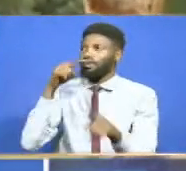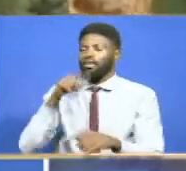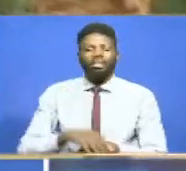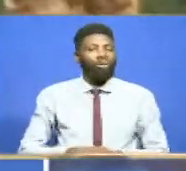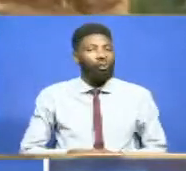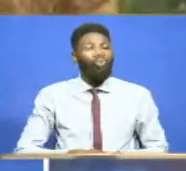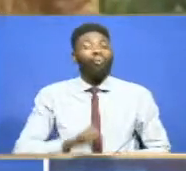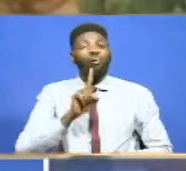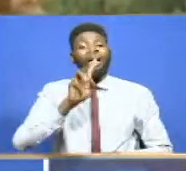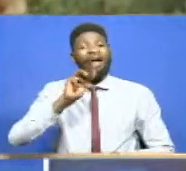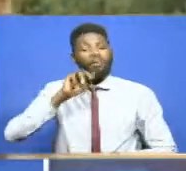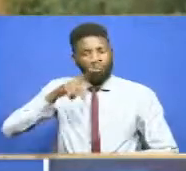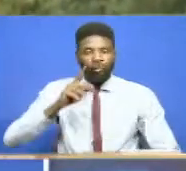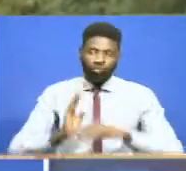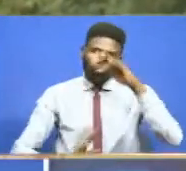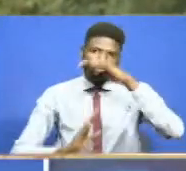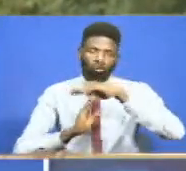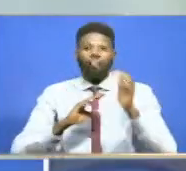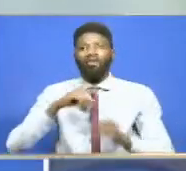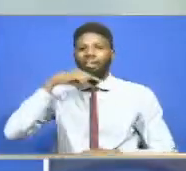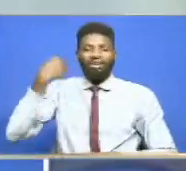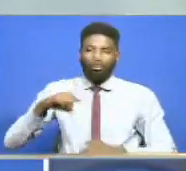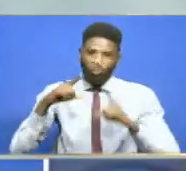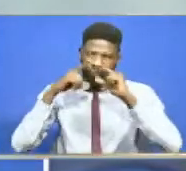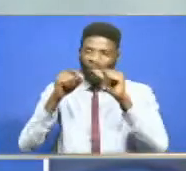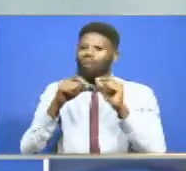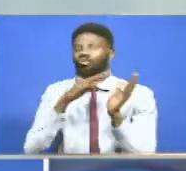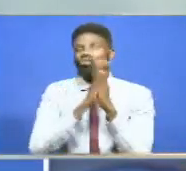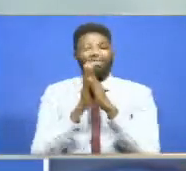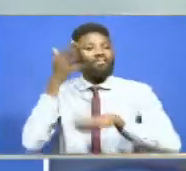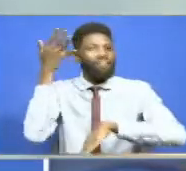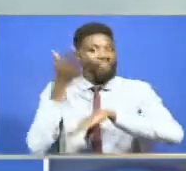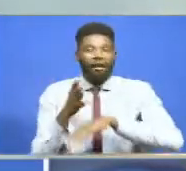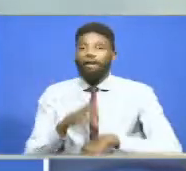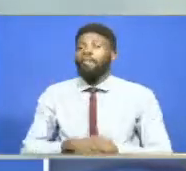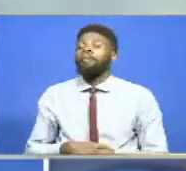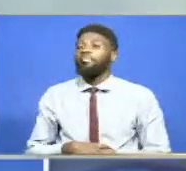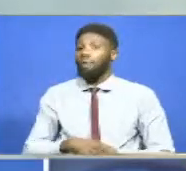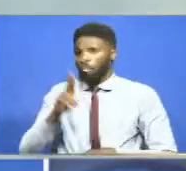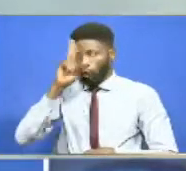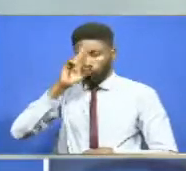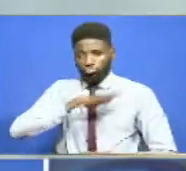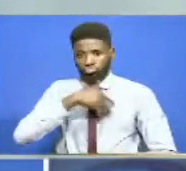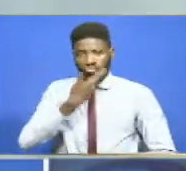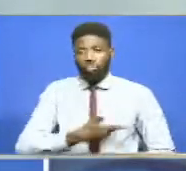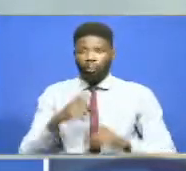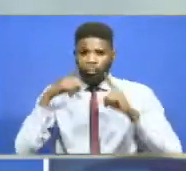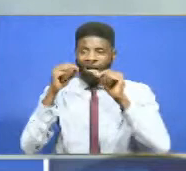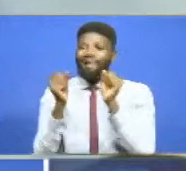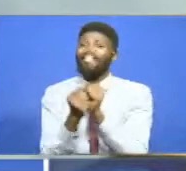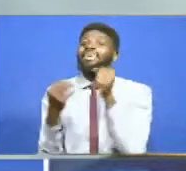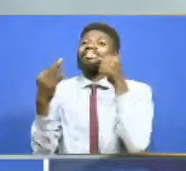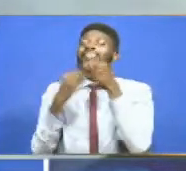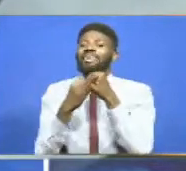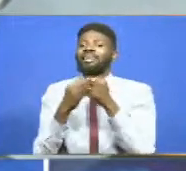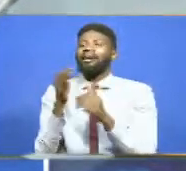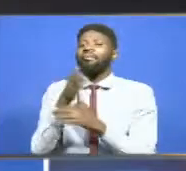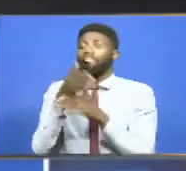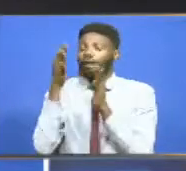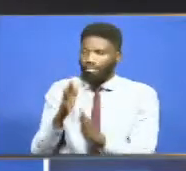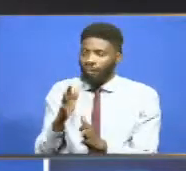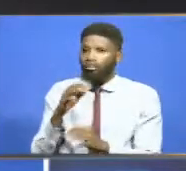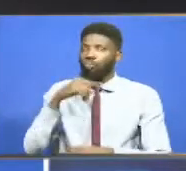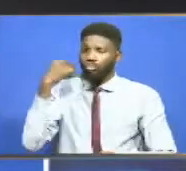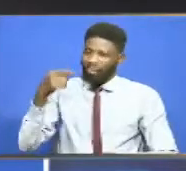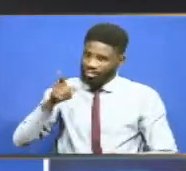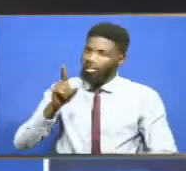mkuu wa Urusi amesema madai hayo hayana msingi. Maafisa wa Zecho wamesema watawafurusha wajumbe 18 wa Urusi wanaoaminika kutoa